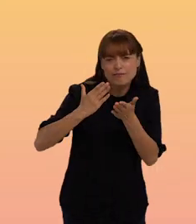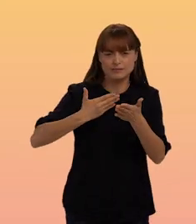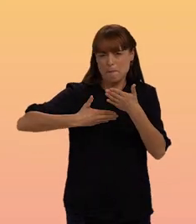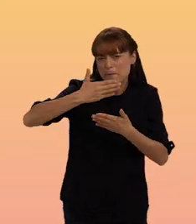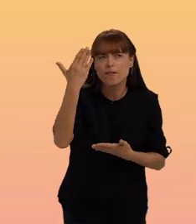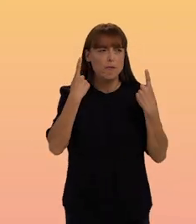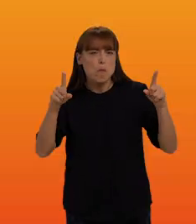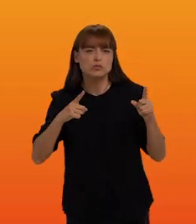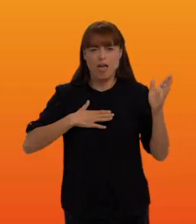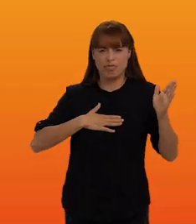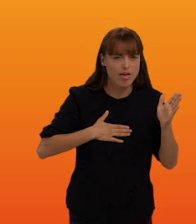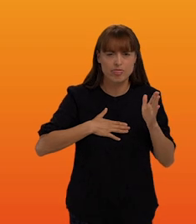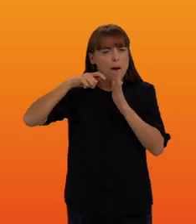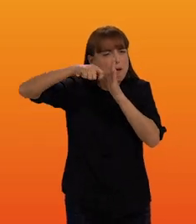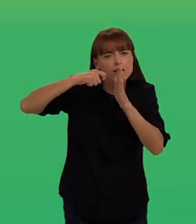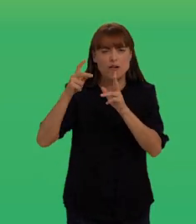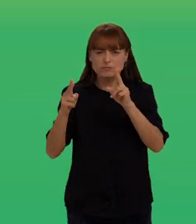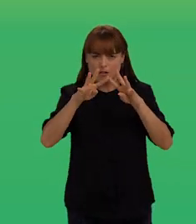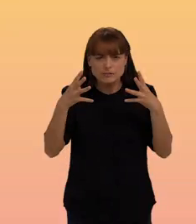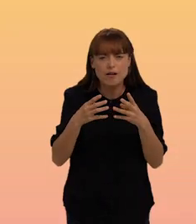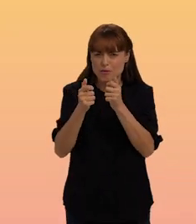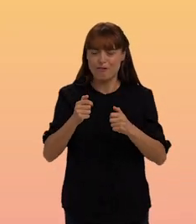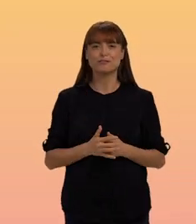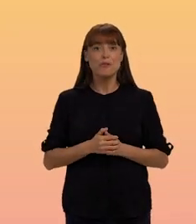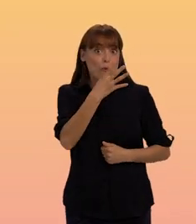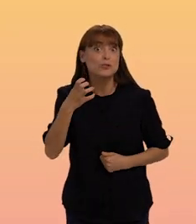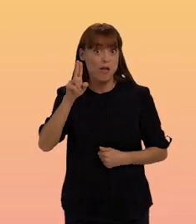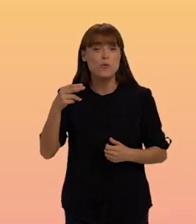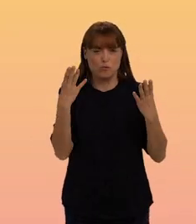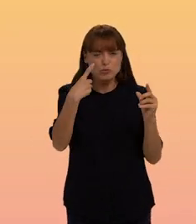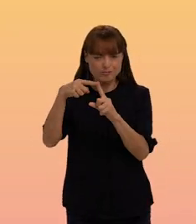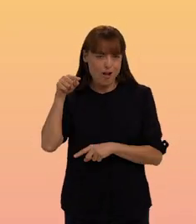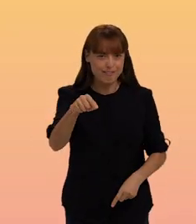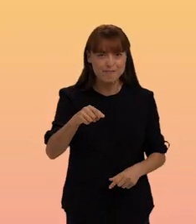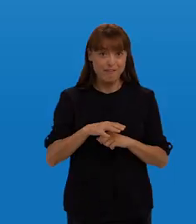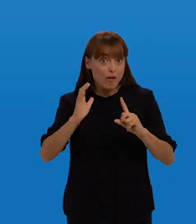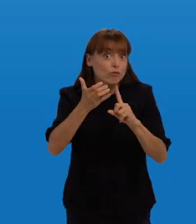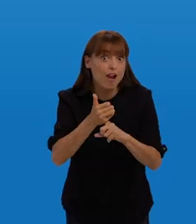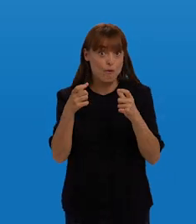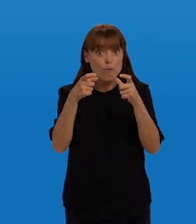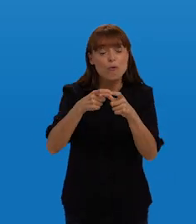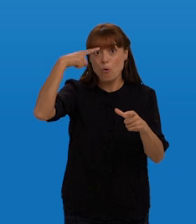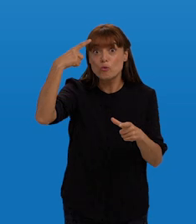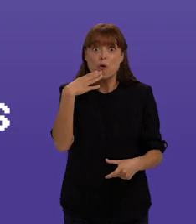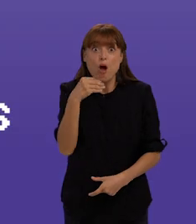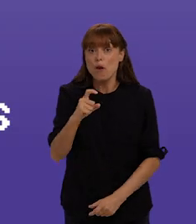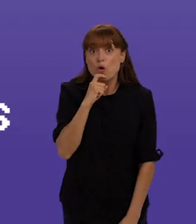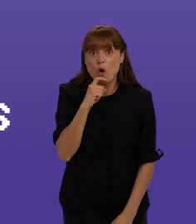concerts, dansa, música, pel·lícules i sèries online, videojocs. Als 400 euros li pots treure molt de suc. Aconsegueix el teu